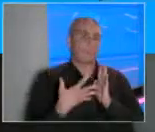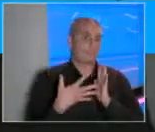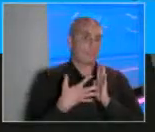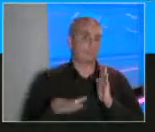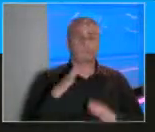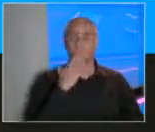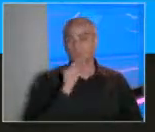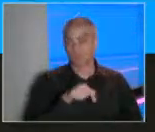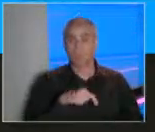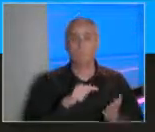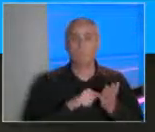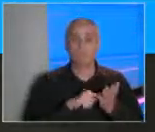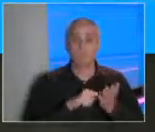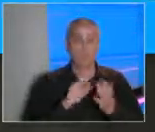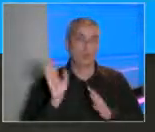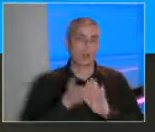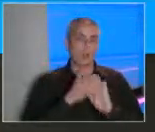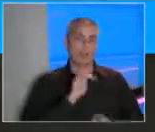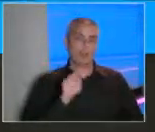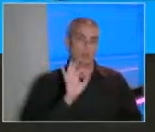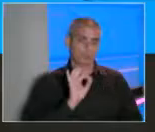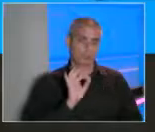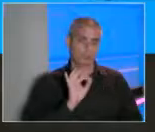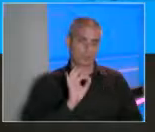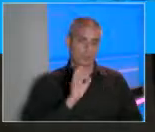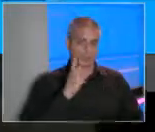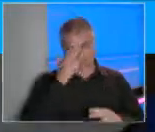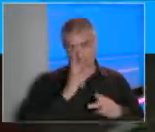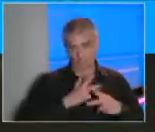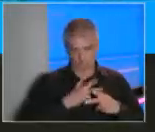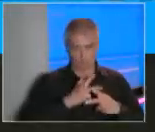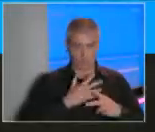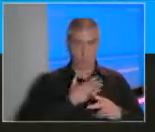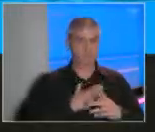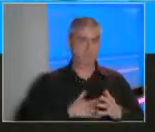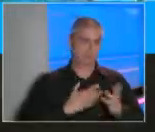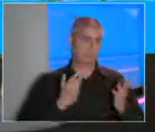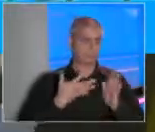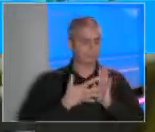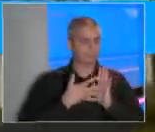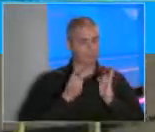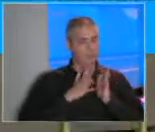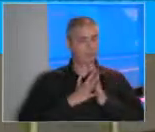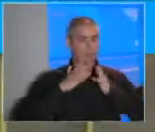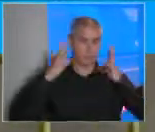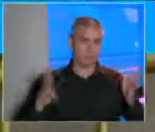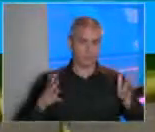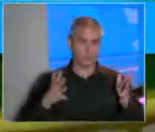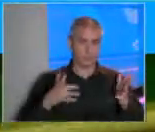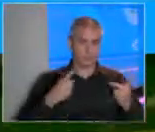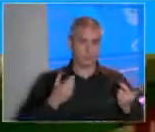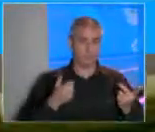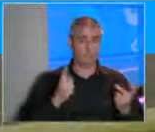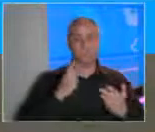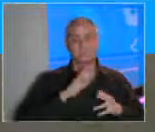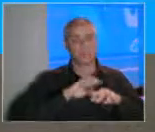באזור ירושלים בגלל כל הנושא של התחלואה והרצון לדגום בכמות גדולה במערכת החינוך.